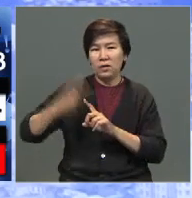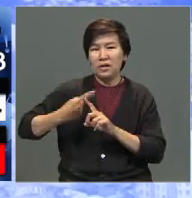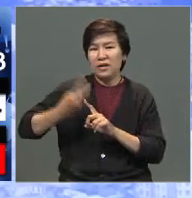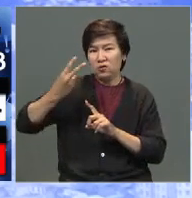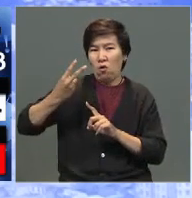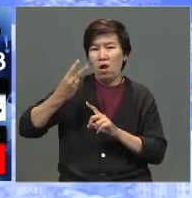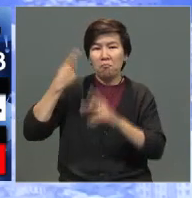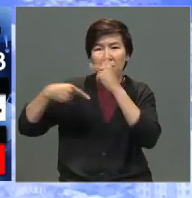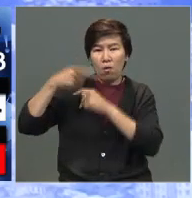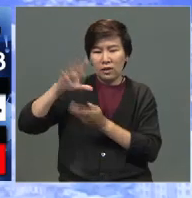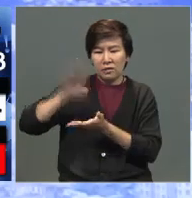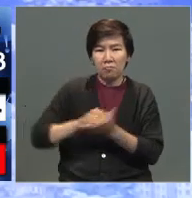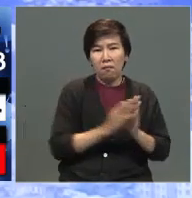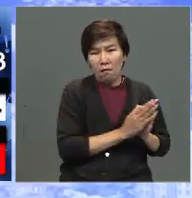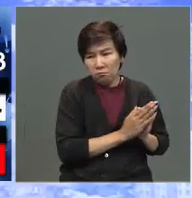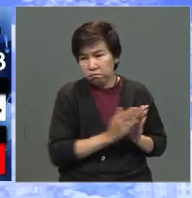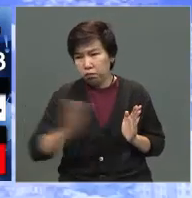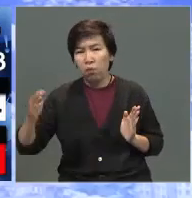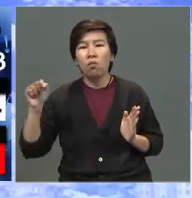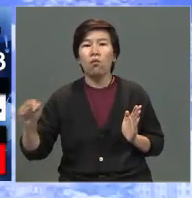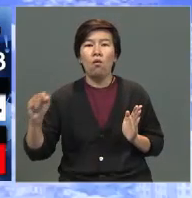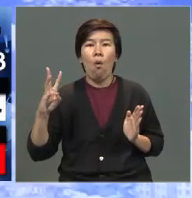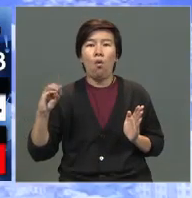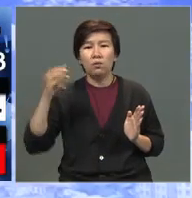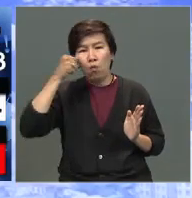เดือนครับนี่คือสิ่งที่มีหลักการมีเหตุผลทั้งสิ้นไม่ได้ต้องการเอาตัวเลขนี้มาทำไมไม่เป็น3เดือนทำไมไม่เป็น 1